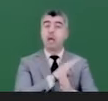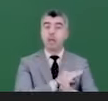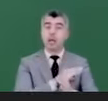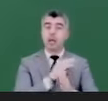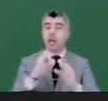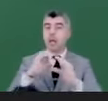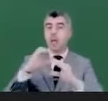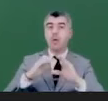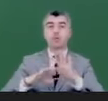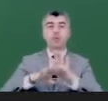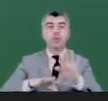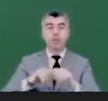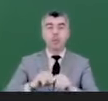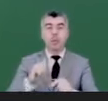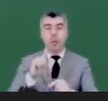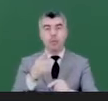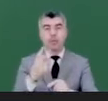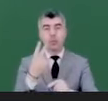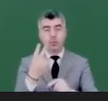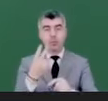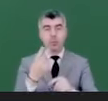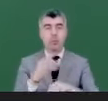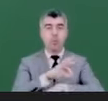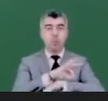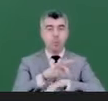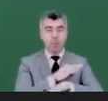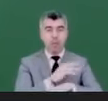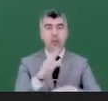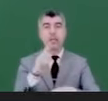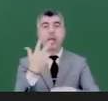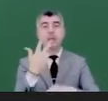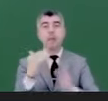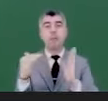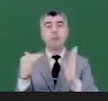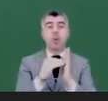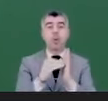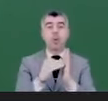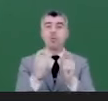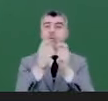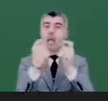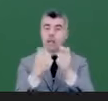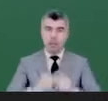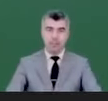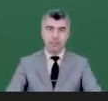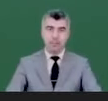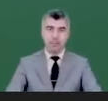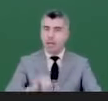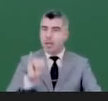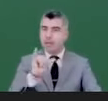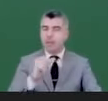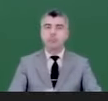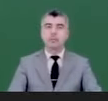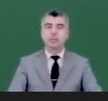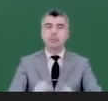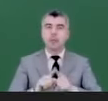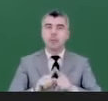من هذا الحوار الاجتماعي . ج في القطع العام و المليون في القطع الخاص عبر عبر